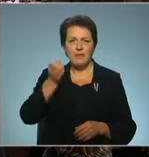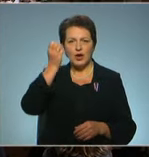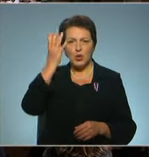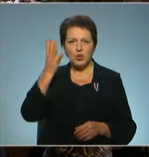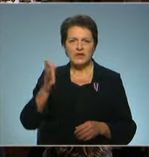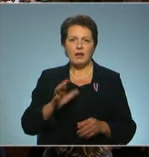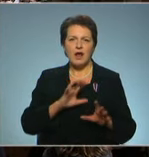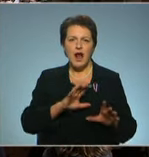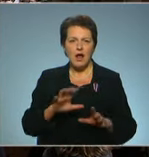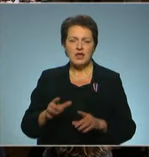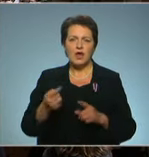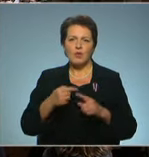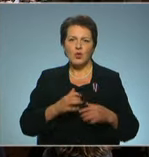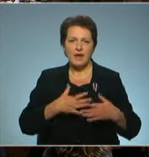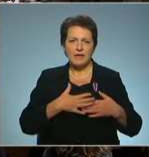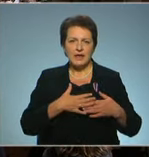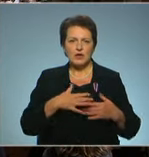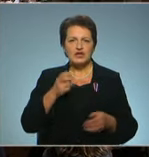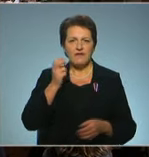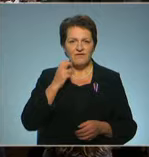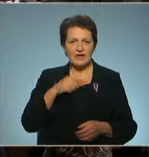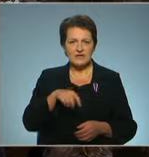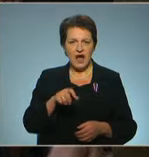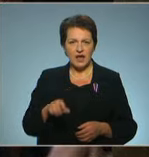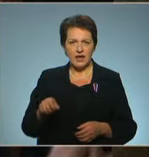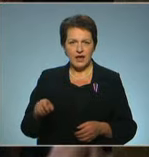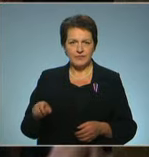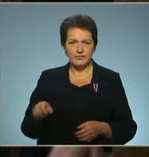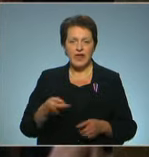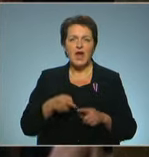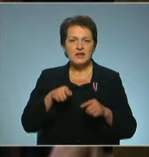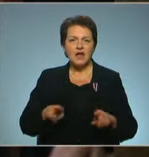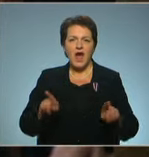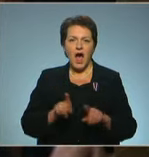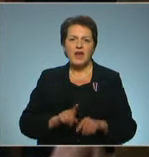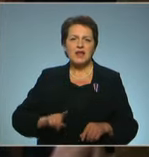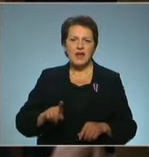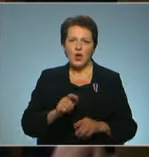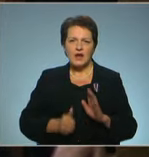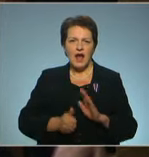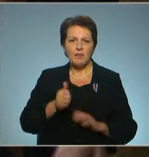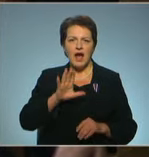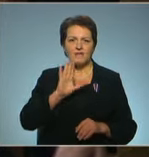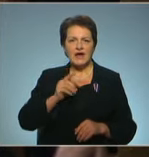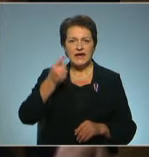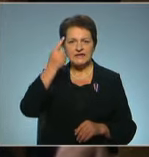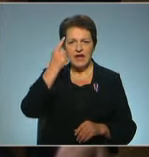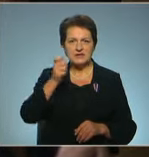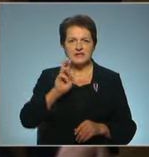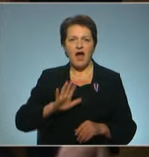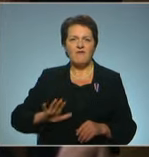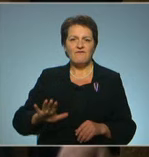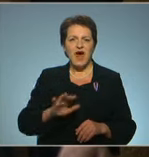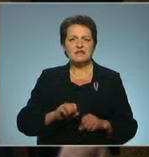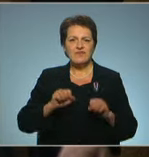gādīgiem un mīlošiem vecākiem. Tad arī tauta labāk varēs atzīt, ka valsts vara